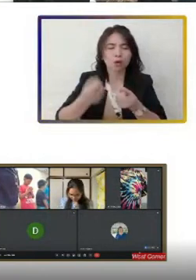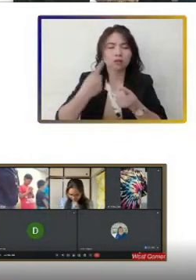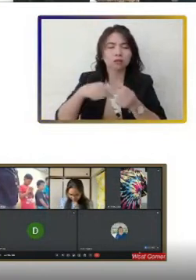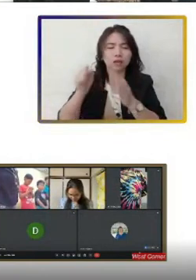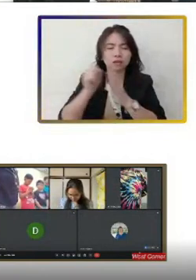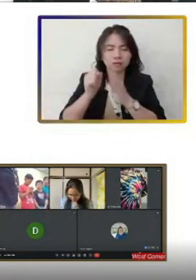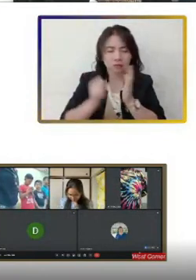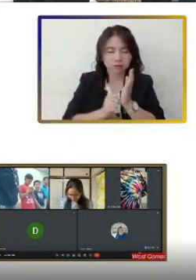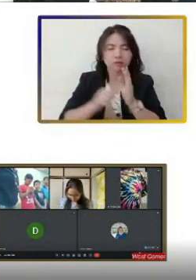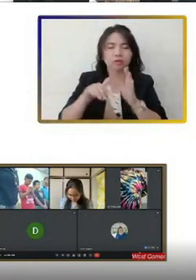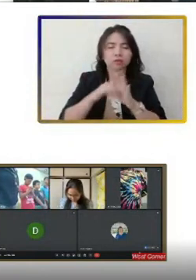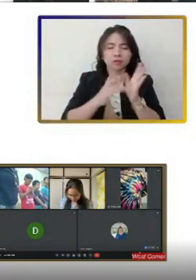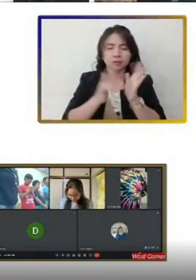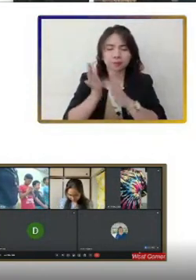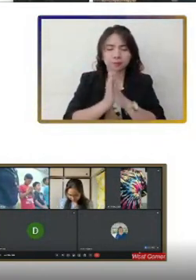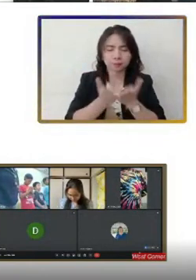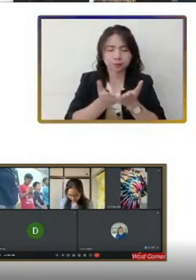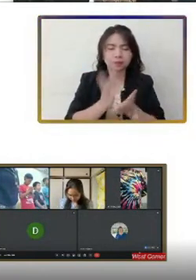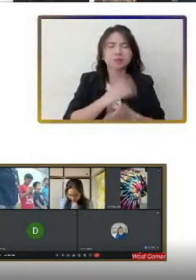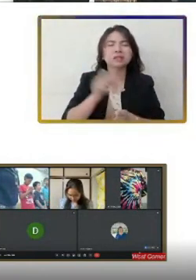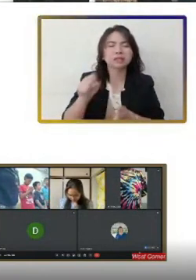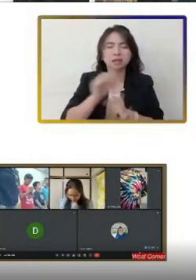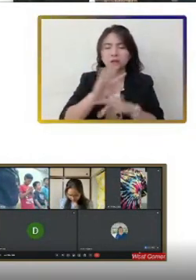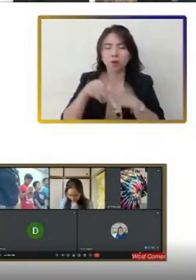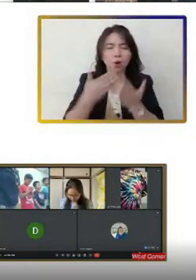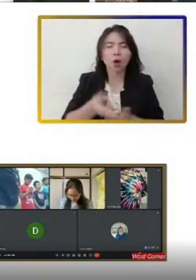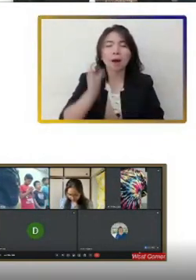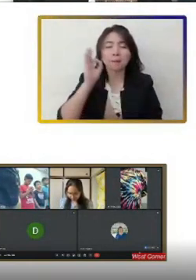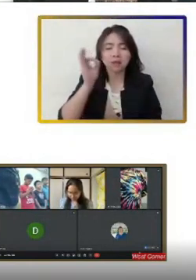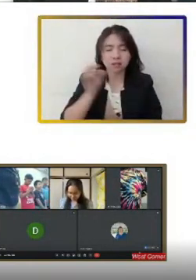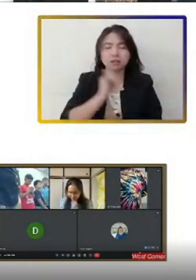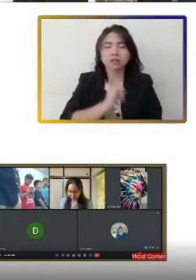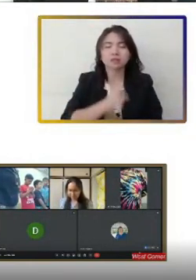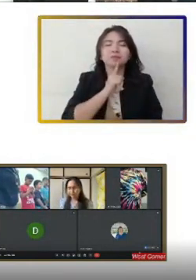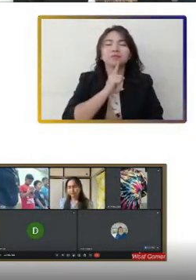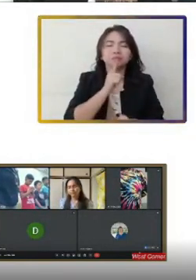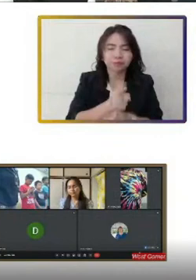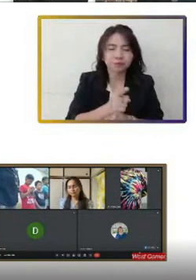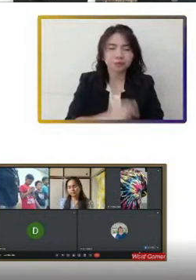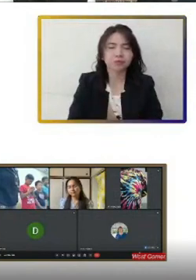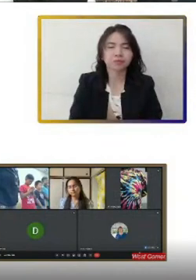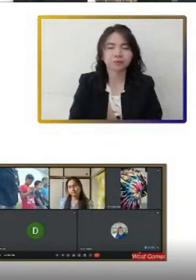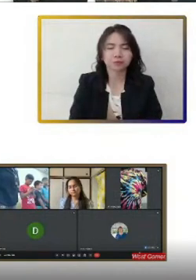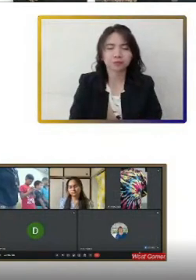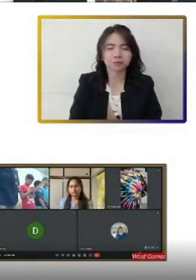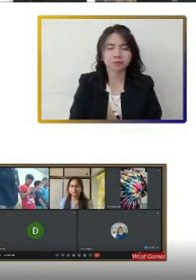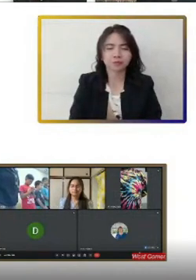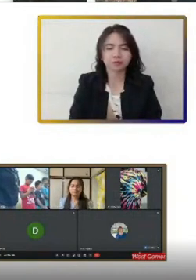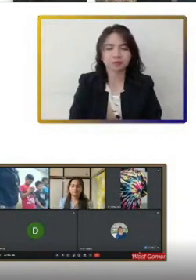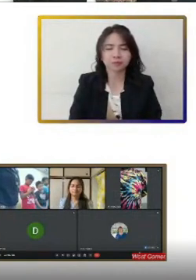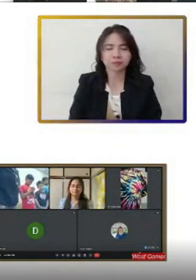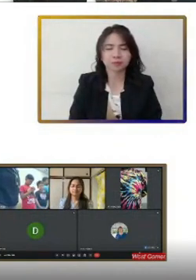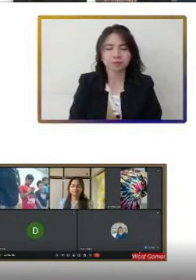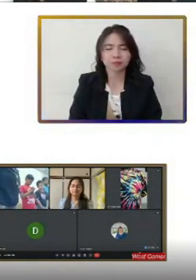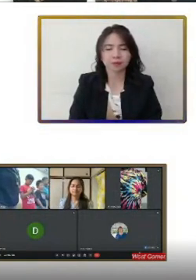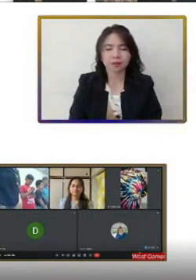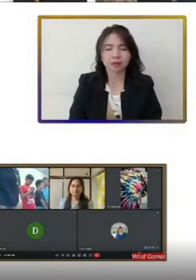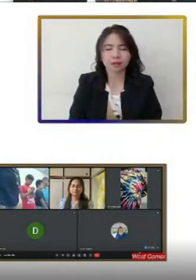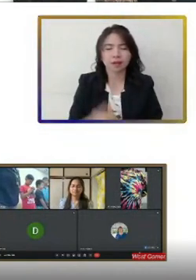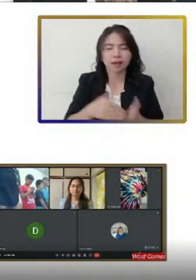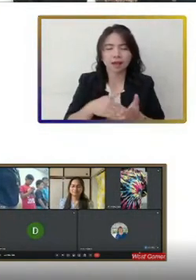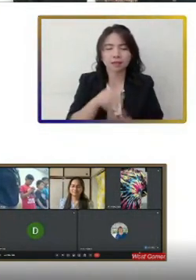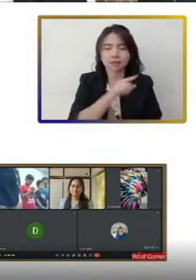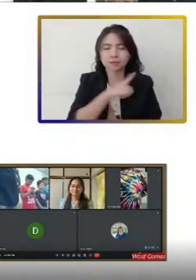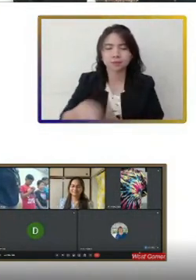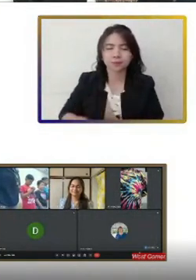God-gift Panginoon na ma. Totoo po yun Lord, talagang napaka walang hiya ang God-gift sa buhay namin Panginoon na ma. Lord, I